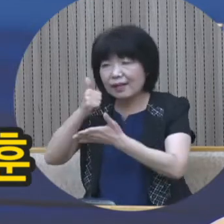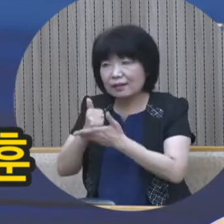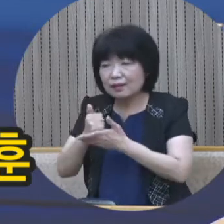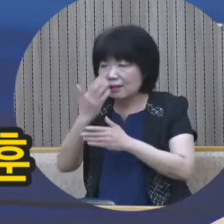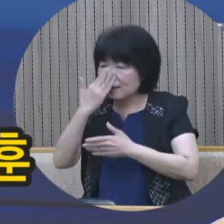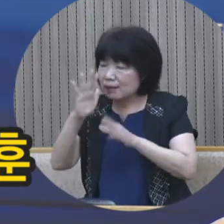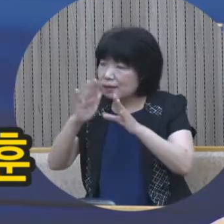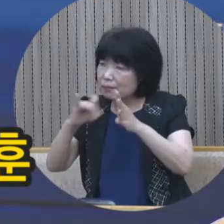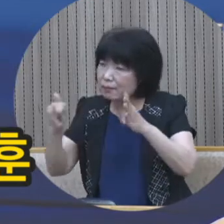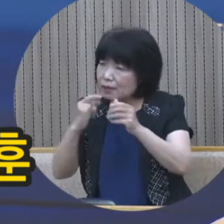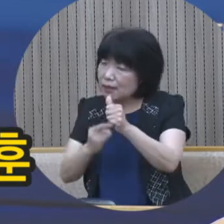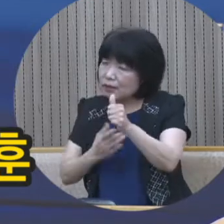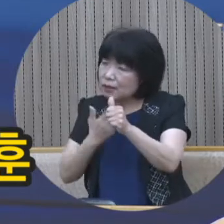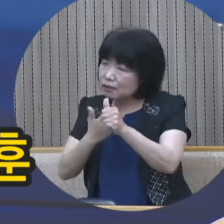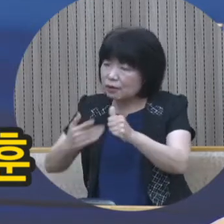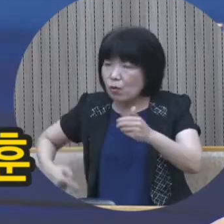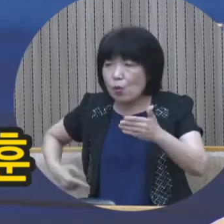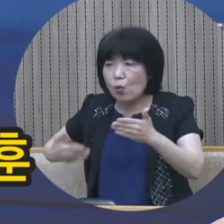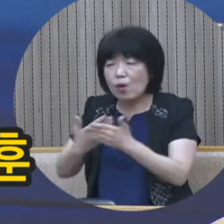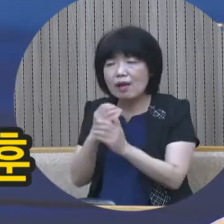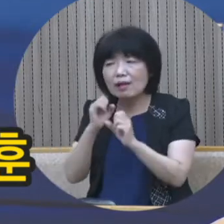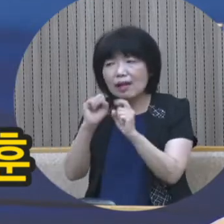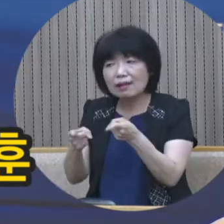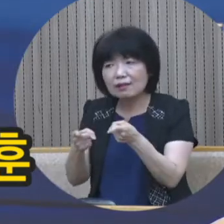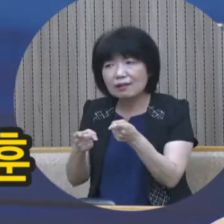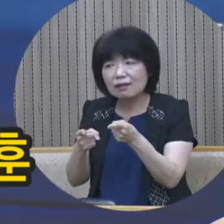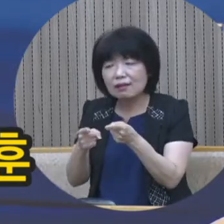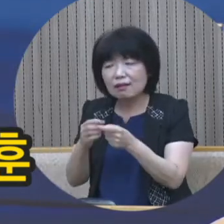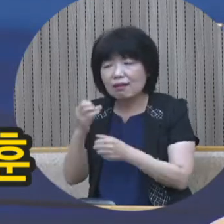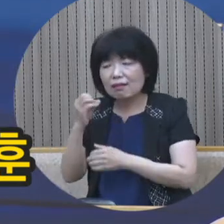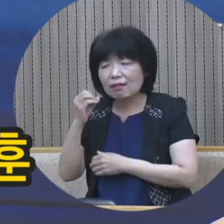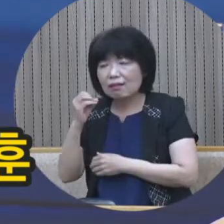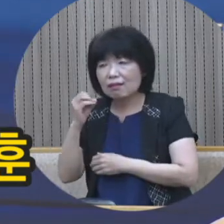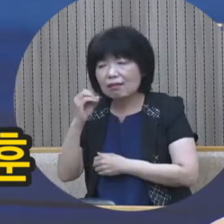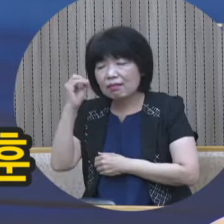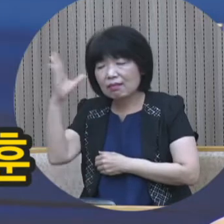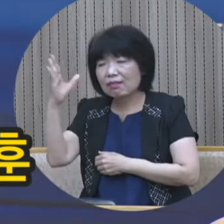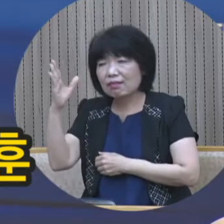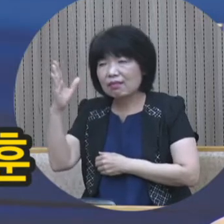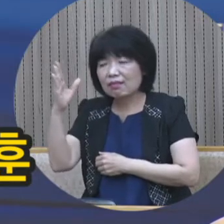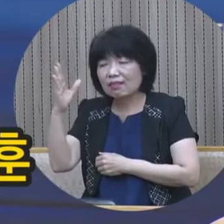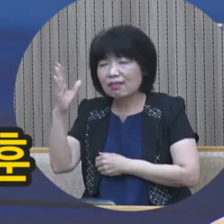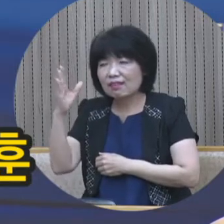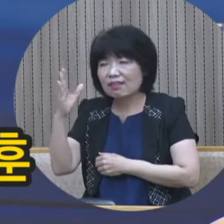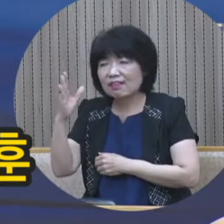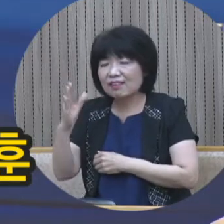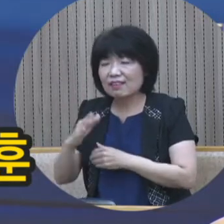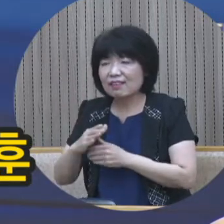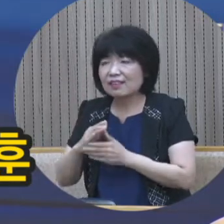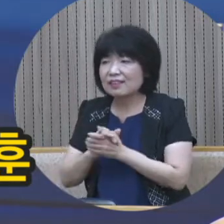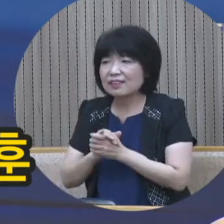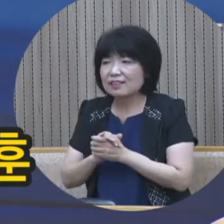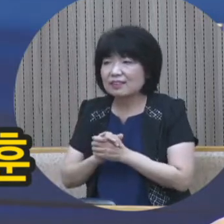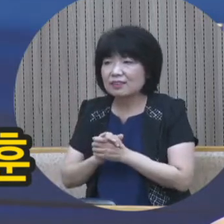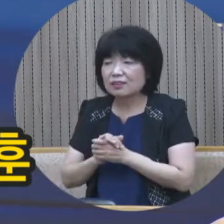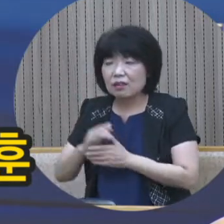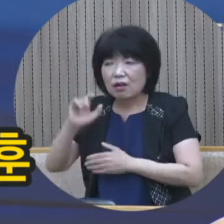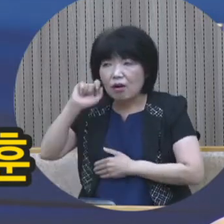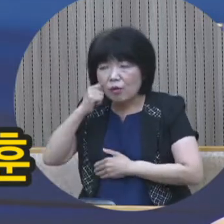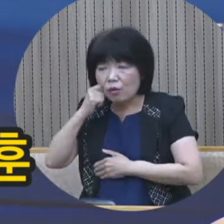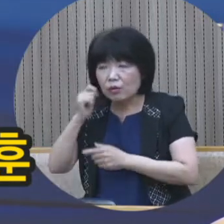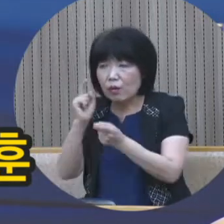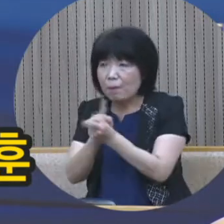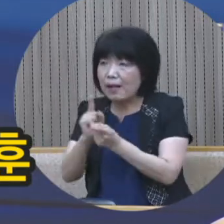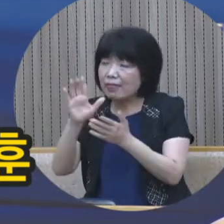이스라엘 백성에게 주신 회개의 기회를 놓쳐버리고 맙니다. 여러분, 어려움을